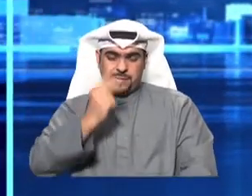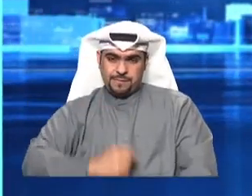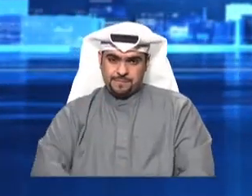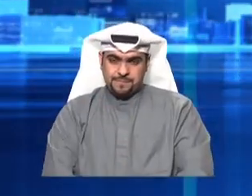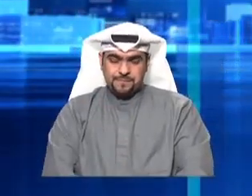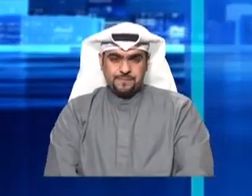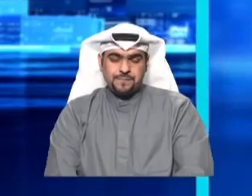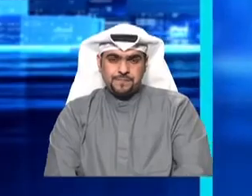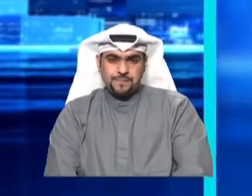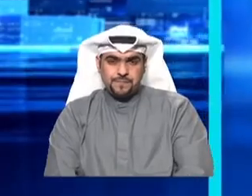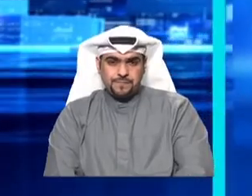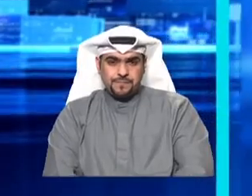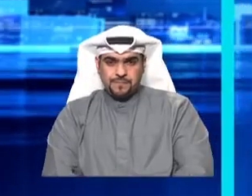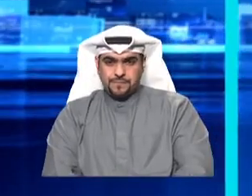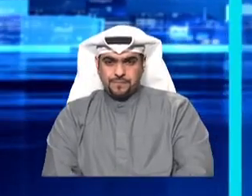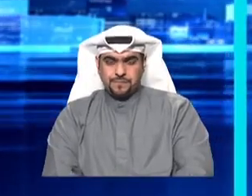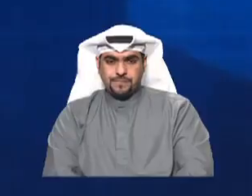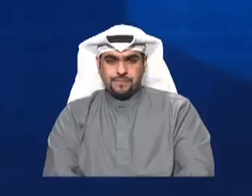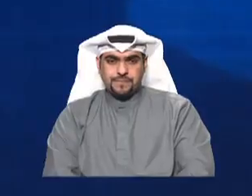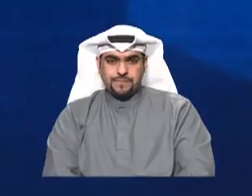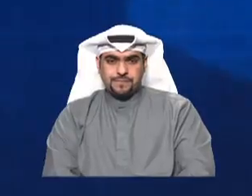بعزيز.